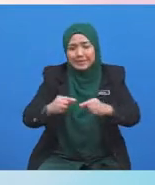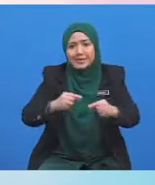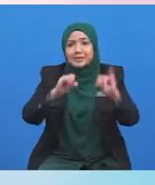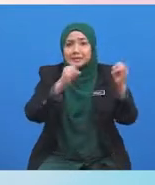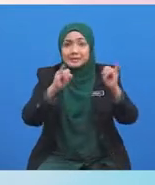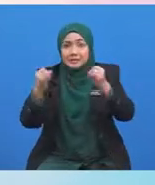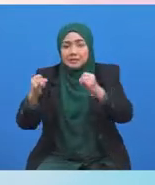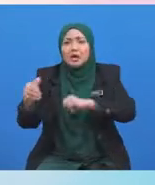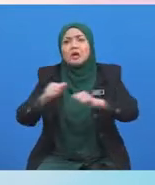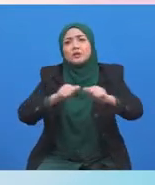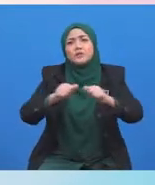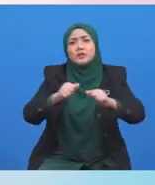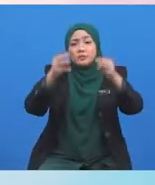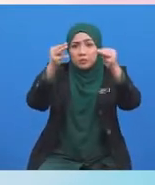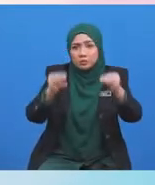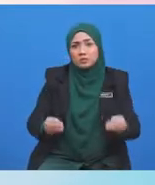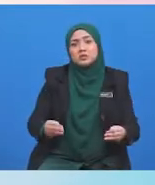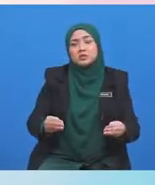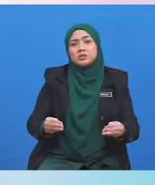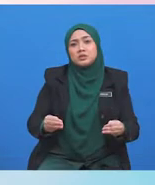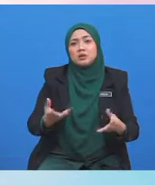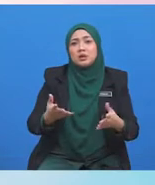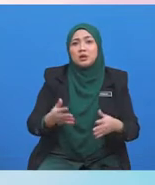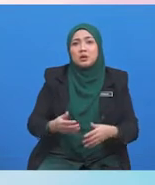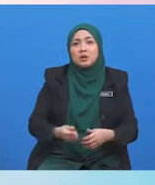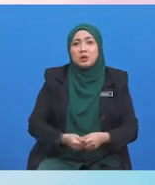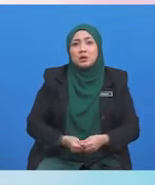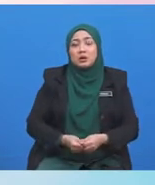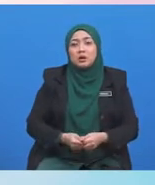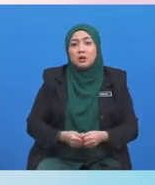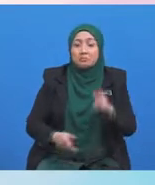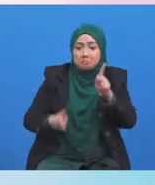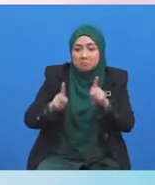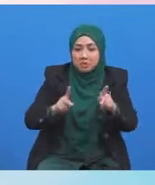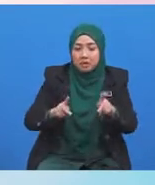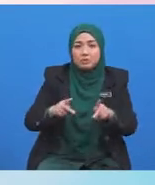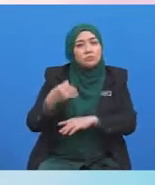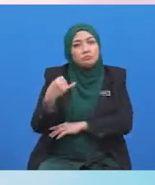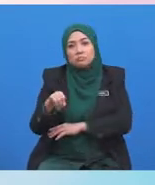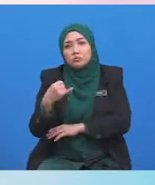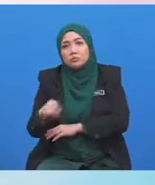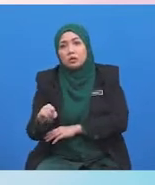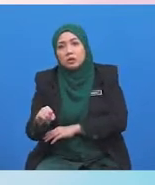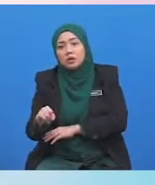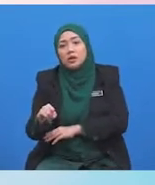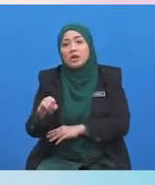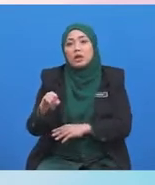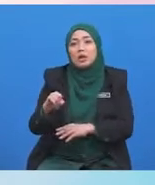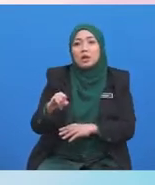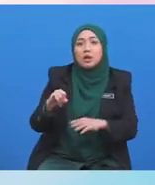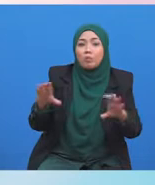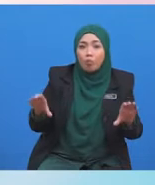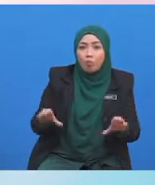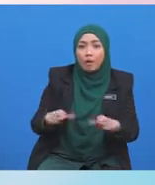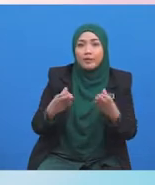maka aktiviti manusia seperti sistem pengangkutan dan aktiviti harian akan terganggu. Kesan